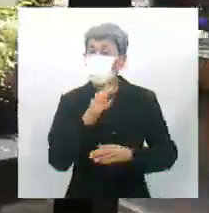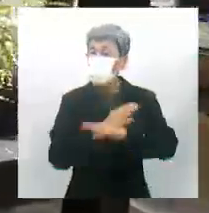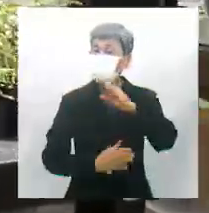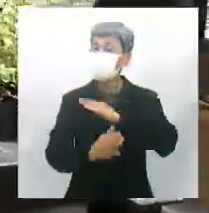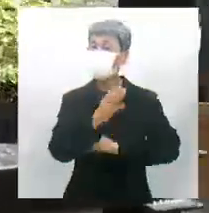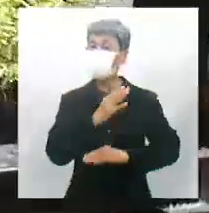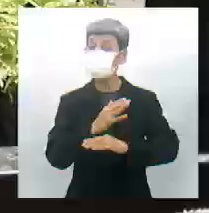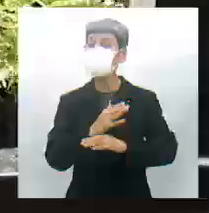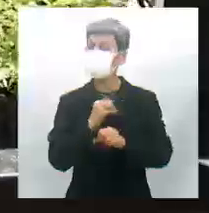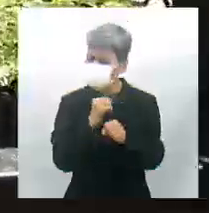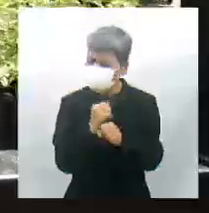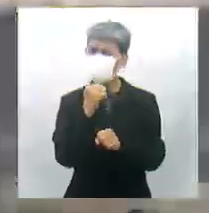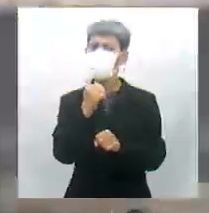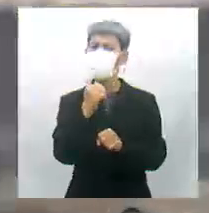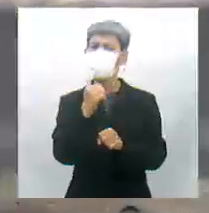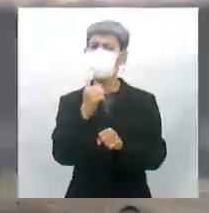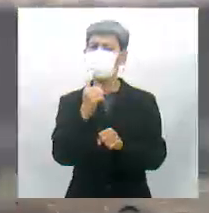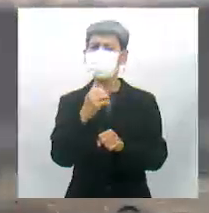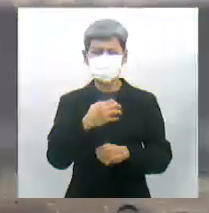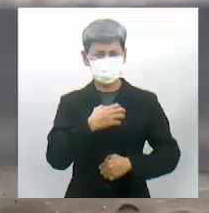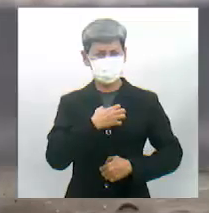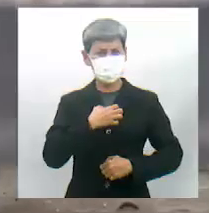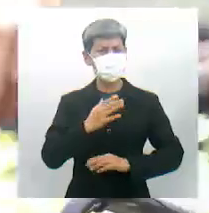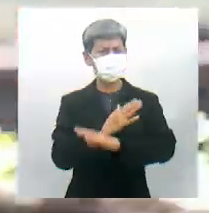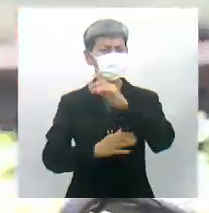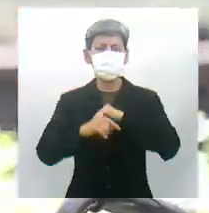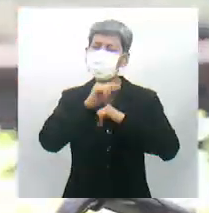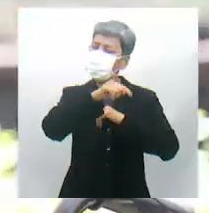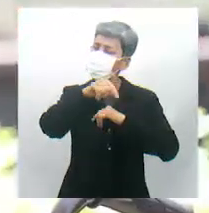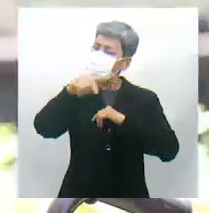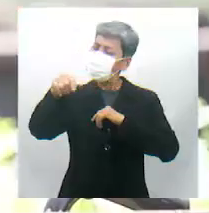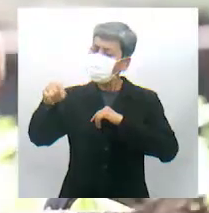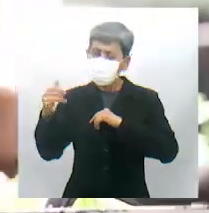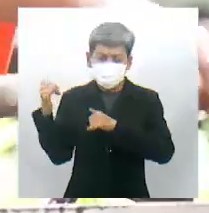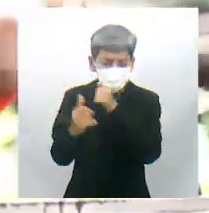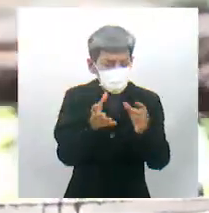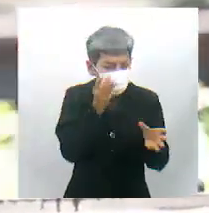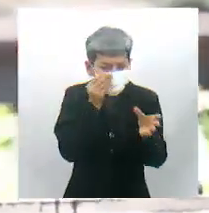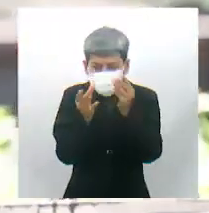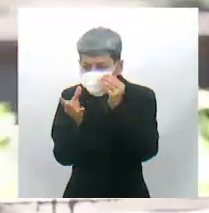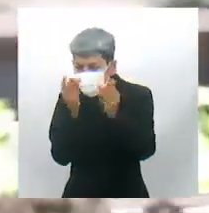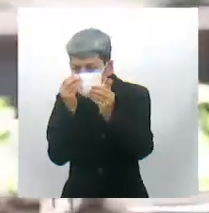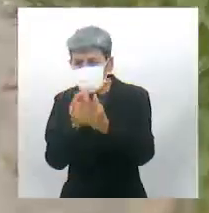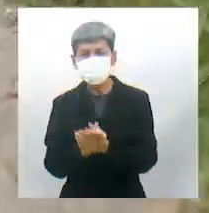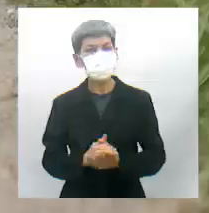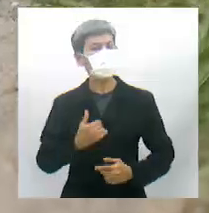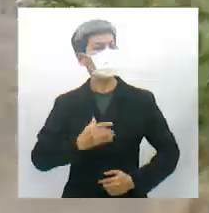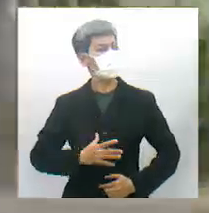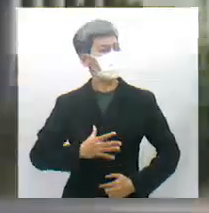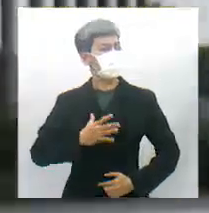ก็เห็นว่าคนพิการก็ผักได้ก็เลยอยากจะให้คนพิการที่อื่นมาดู